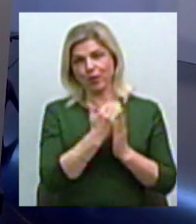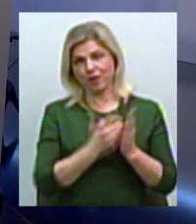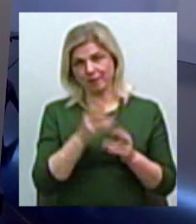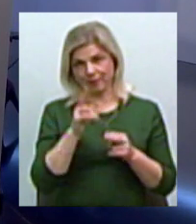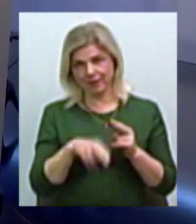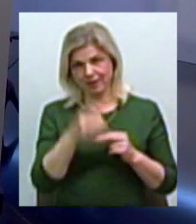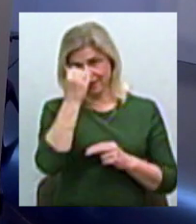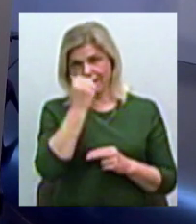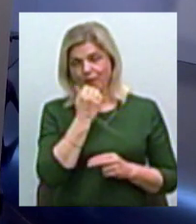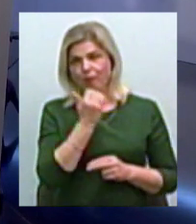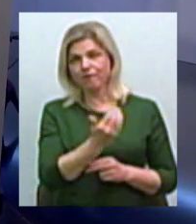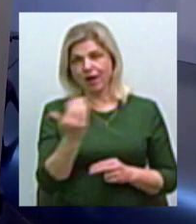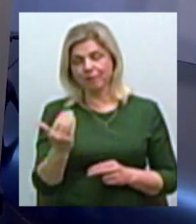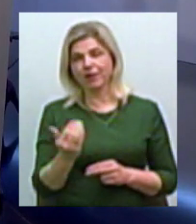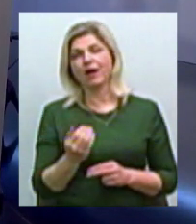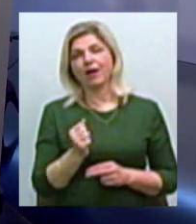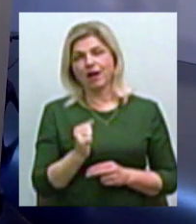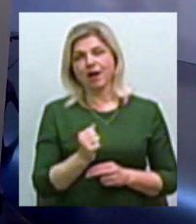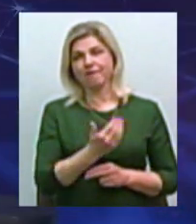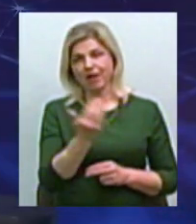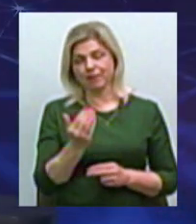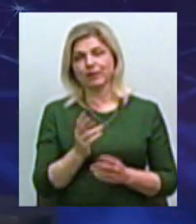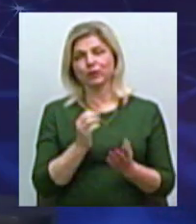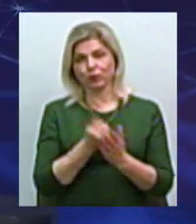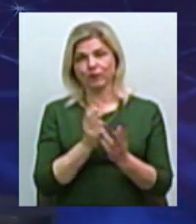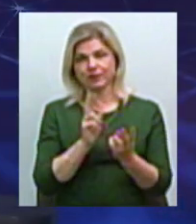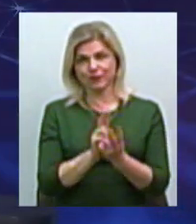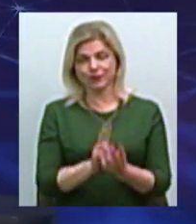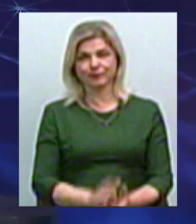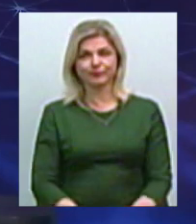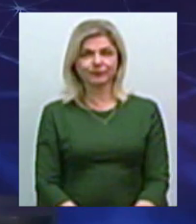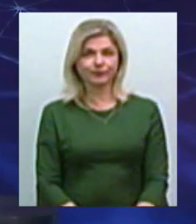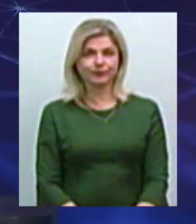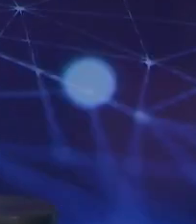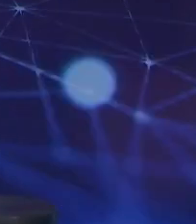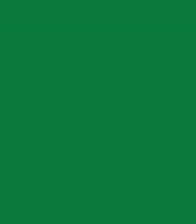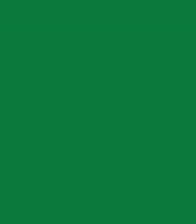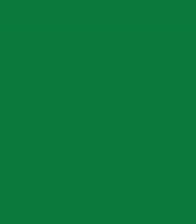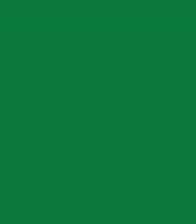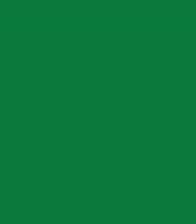Дякую вам, що завітали до нас. А я, шановні глядачі, з вами прощаюся. На все добре. До побачення.